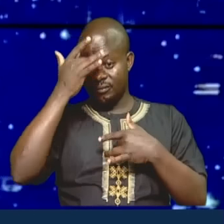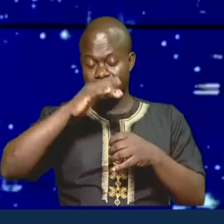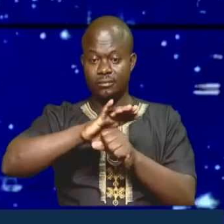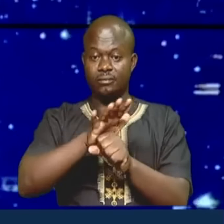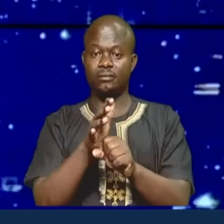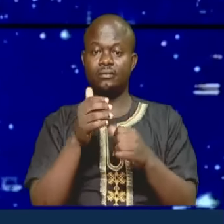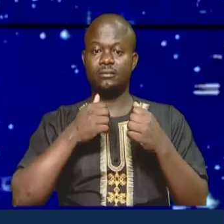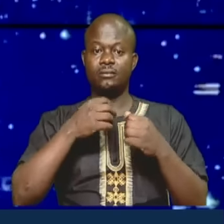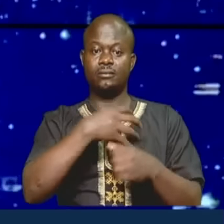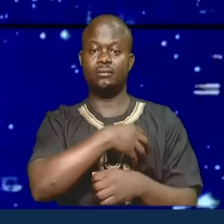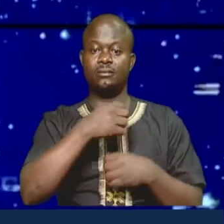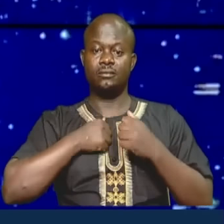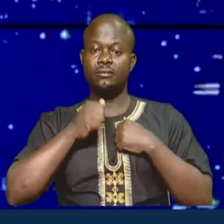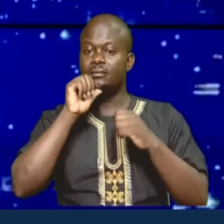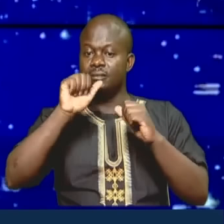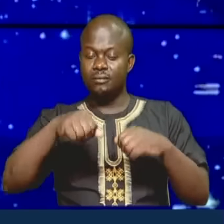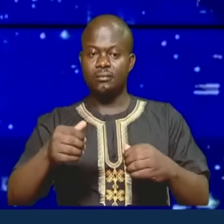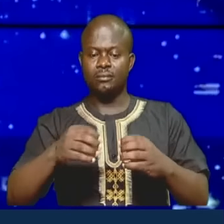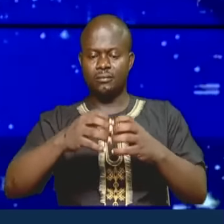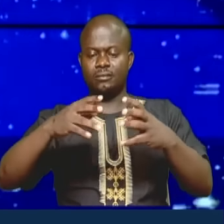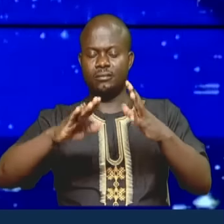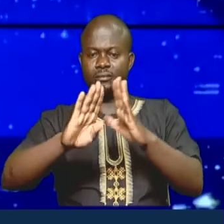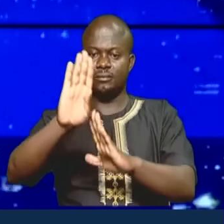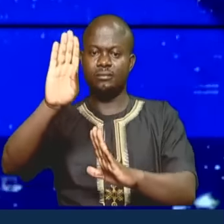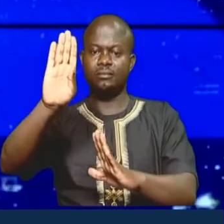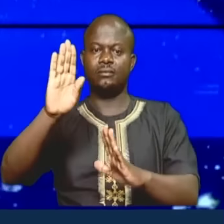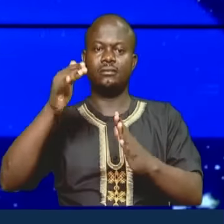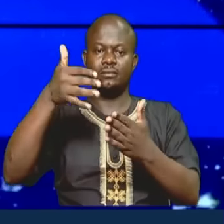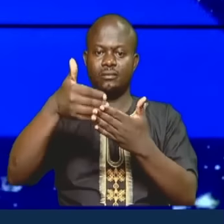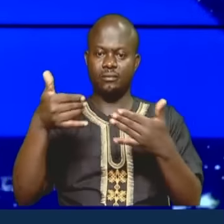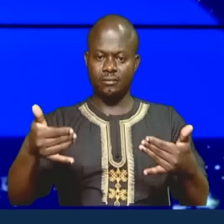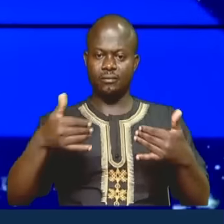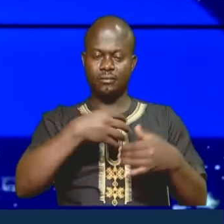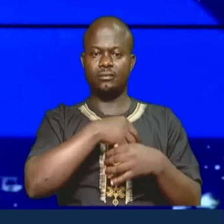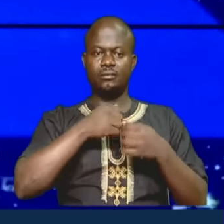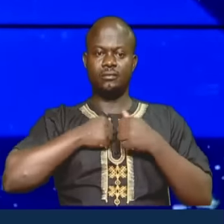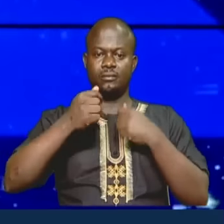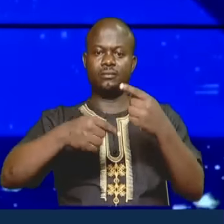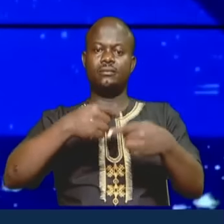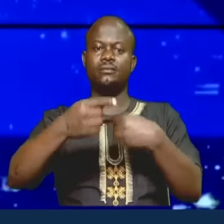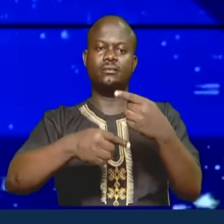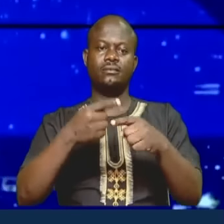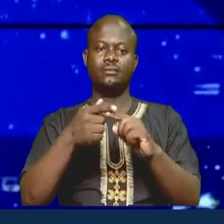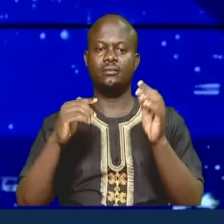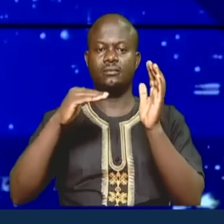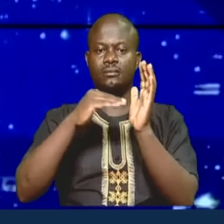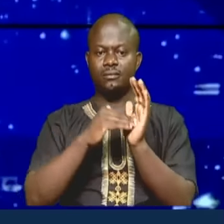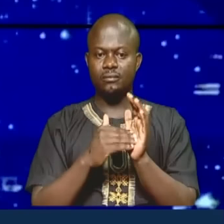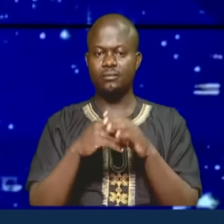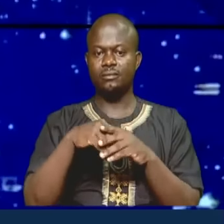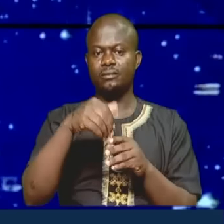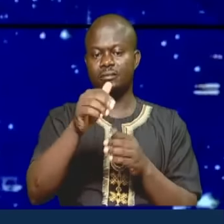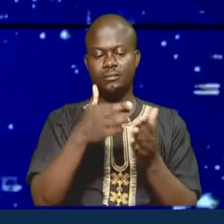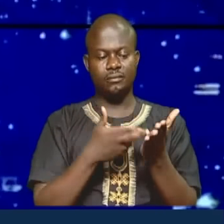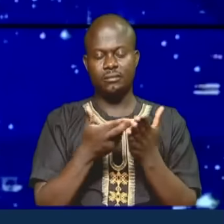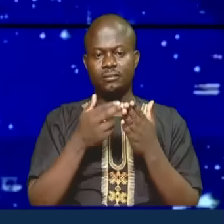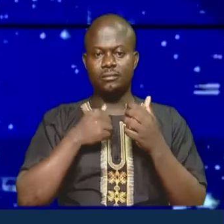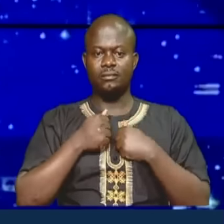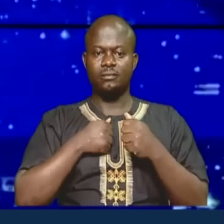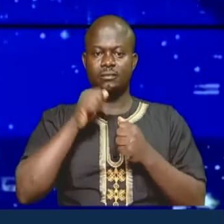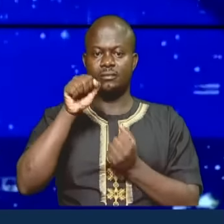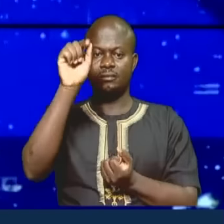bw'u Rwanda butabashije kuzamuka neza kuva icyo gihe kugeza uyu munsi wa none ubukungu bw'u Rwanda bukomeje kuzamuka ikindi kandi nuko muri raporo u Rwanda rwabashije